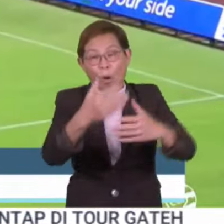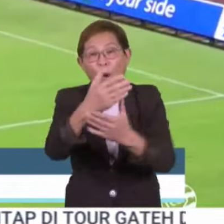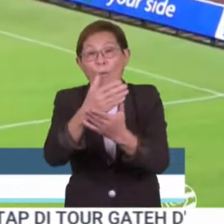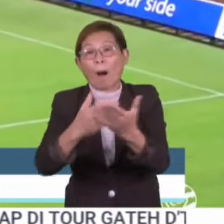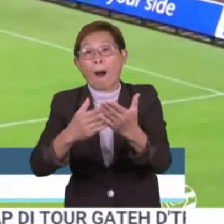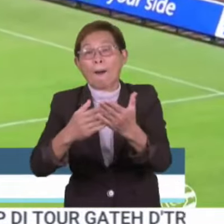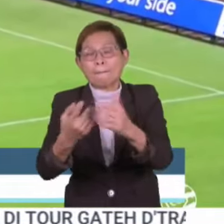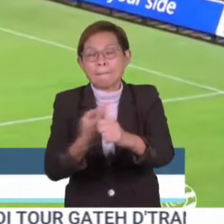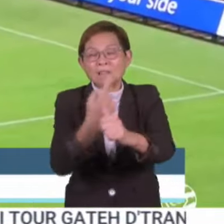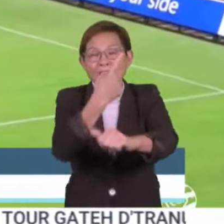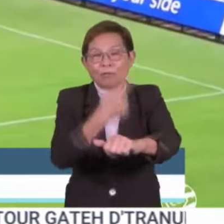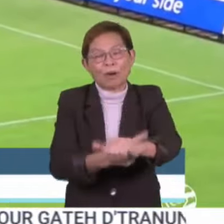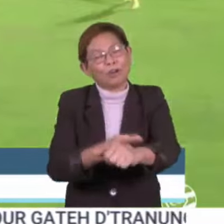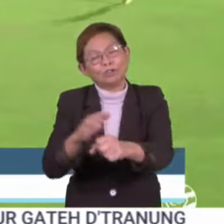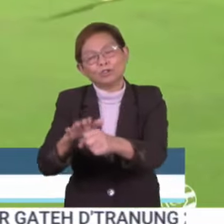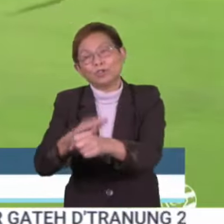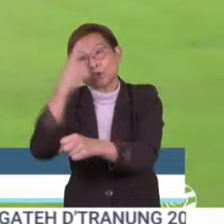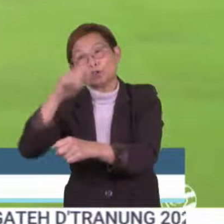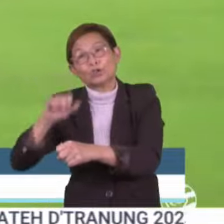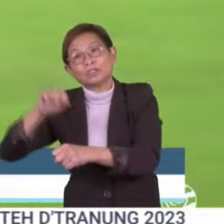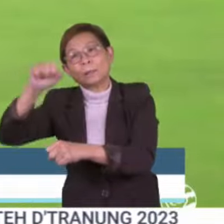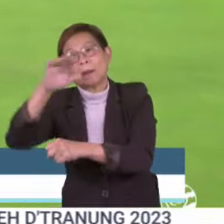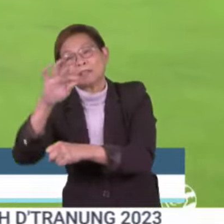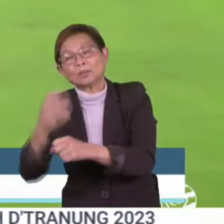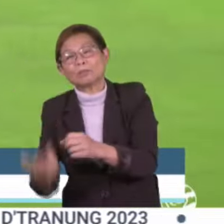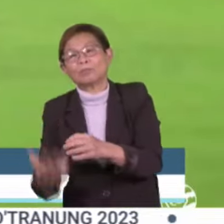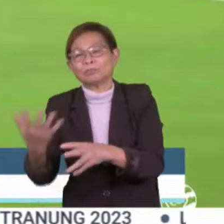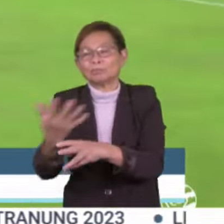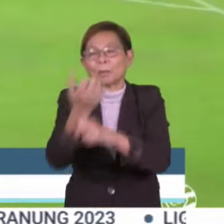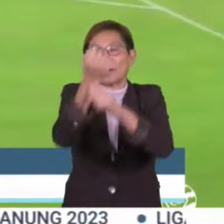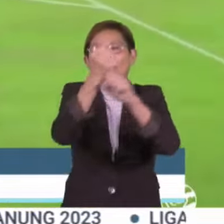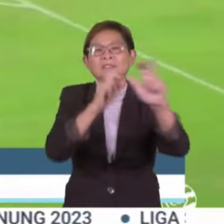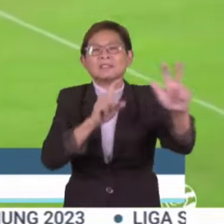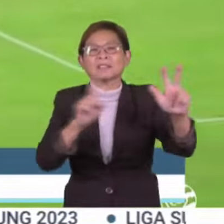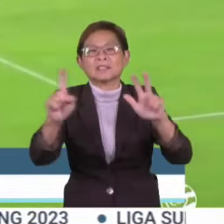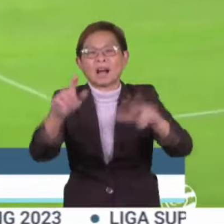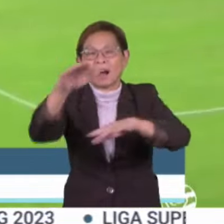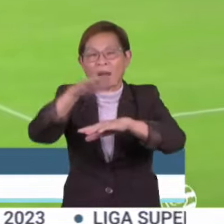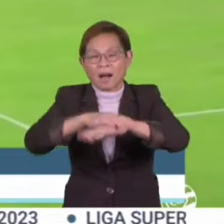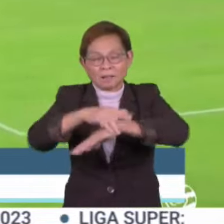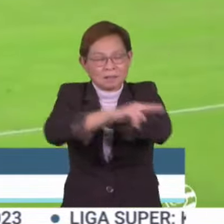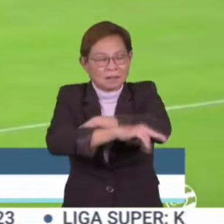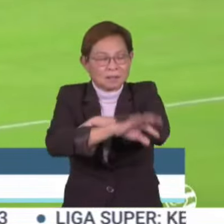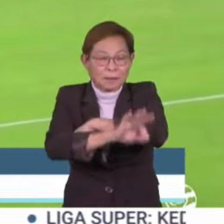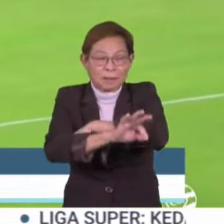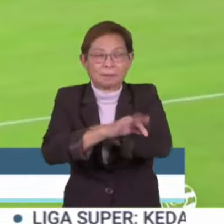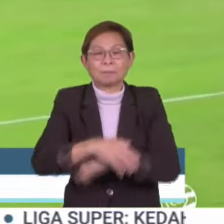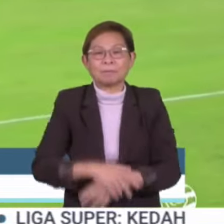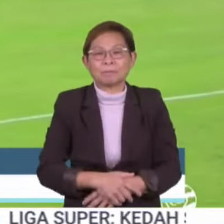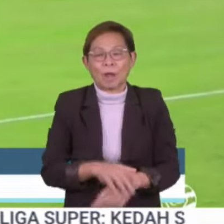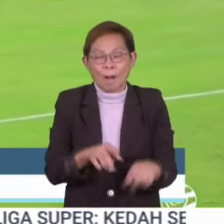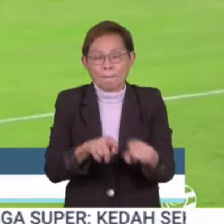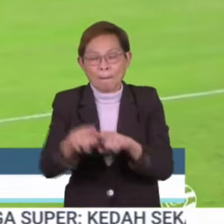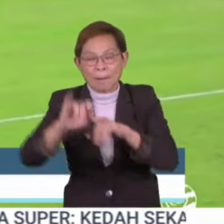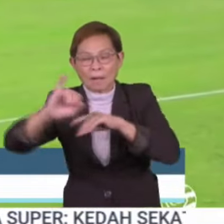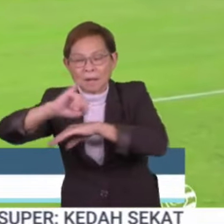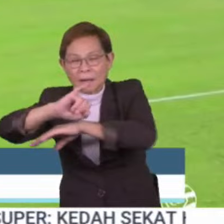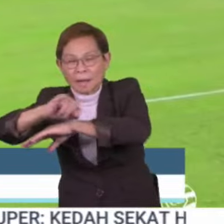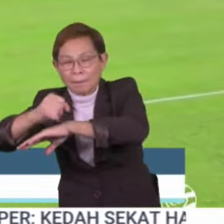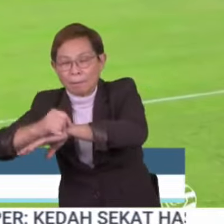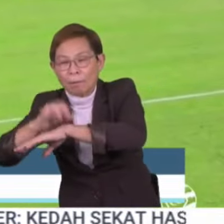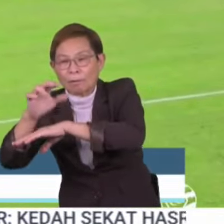sudah cukup buat Sabah FC melakukan kenangan 3-1 ke atas Negeri 9 FC penyerang import